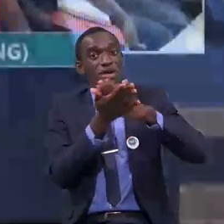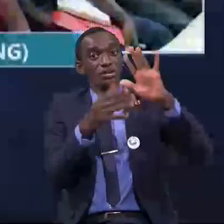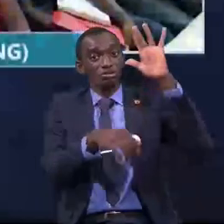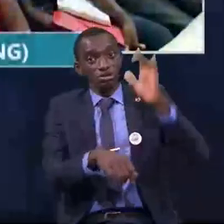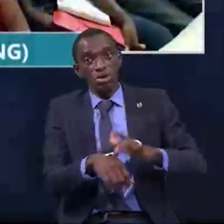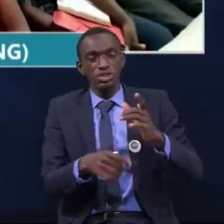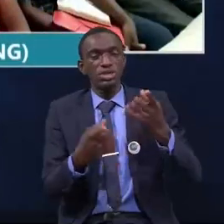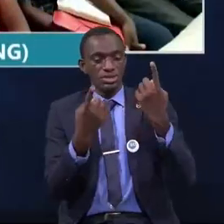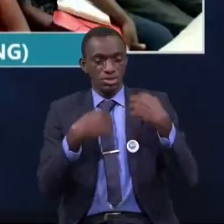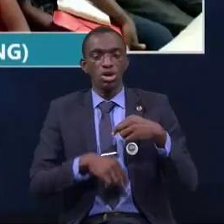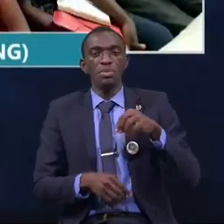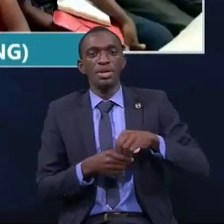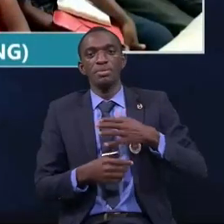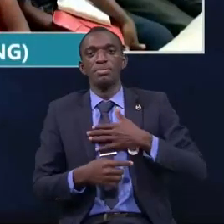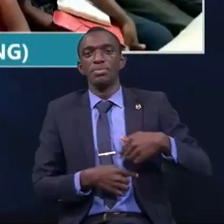Parce que la touche du ciel a touché ton cœur.